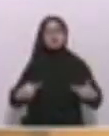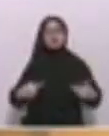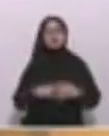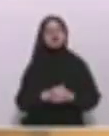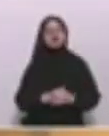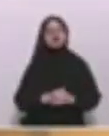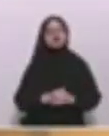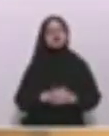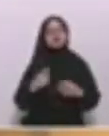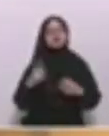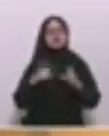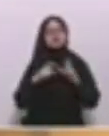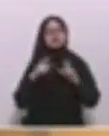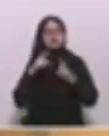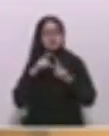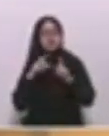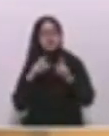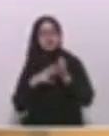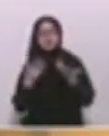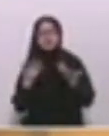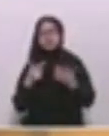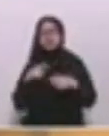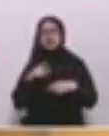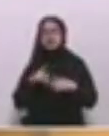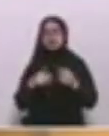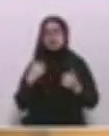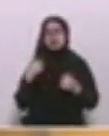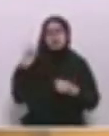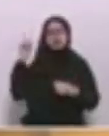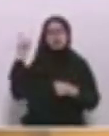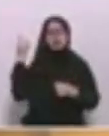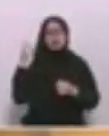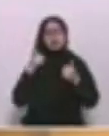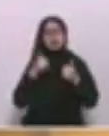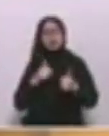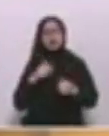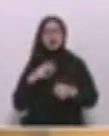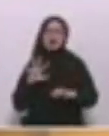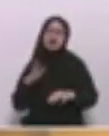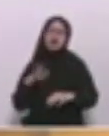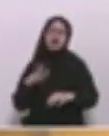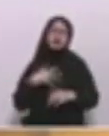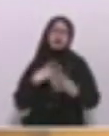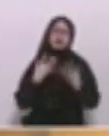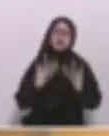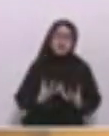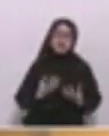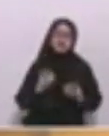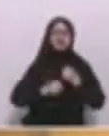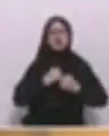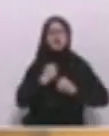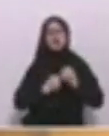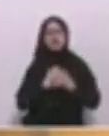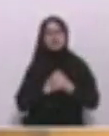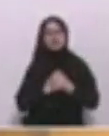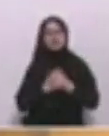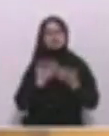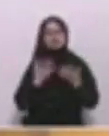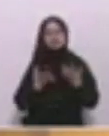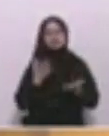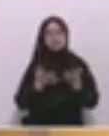pemimpin itu ingin bagaimana pemerintahan yang baik tapi di bawaan kita kadang itu masih berat untuk ee mereka laksanakan ya itu yang mungkin